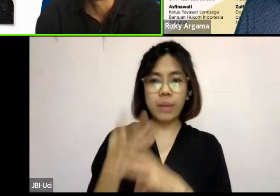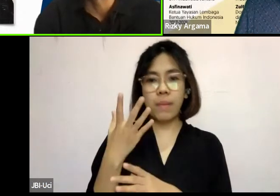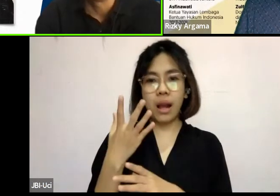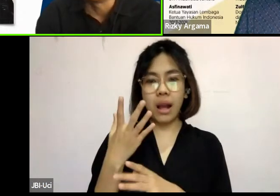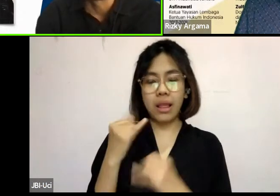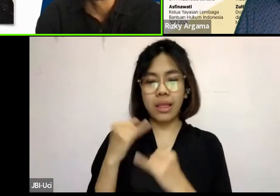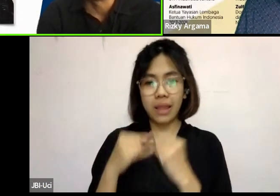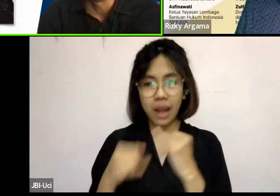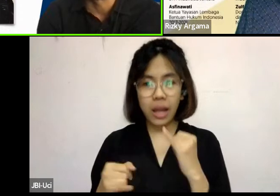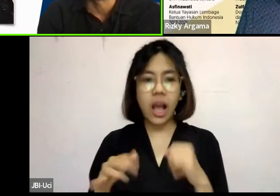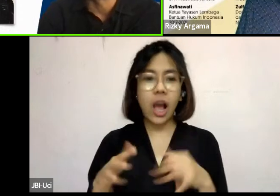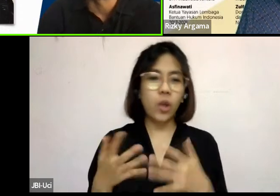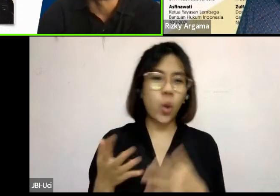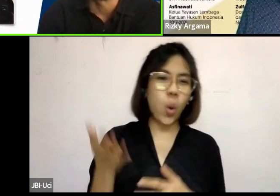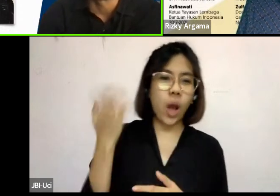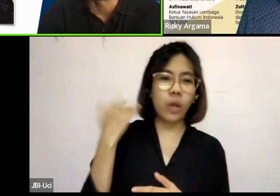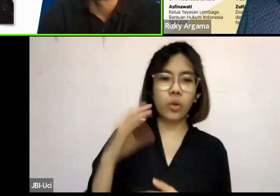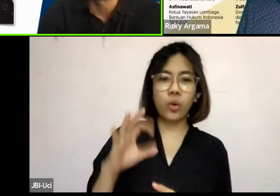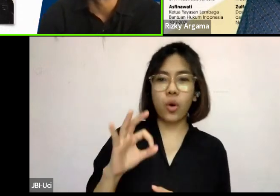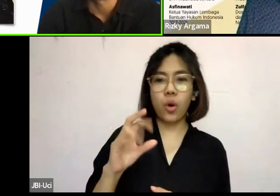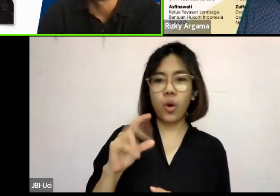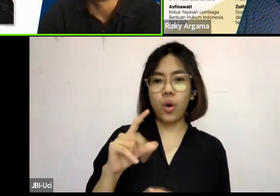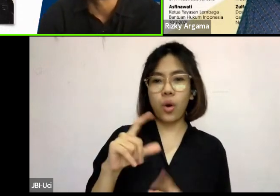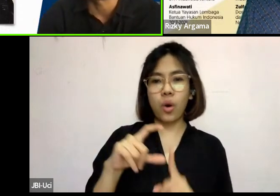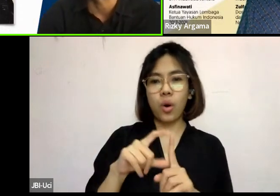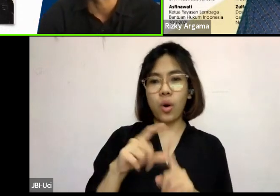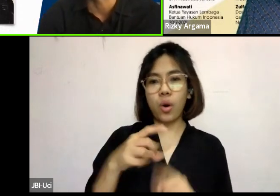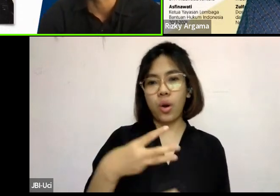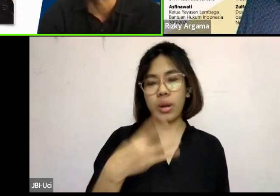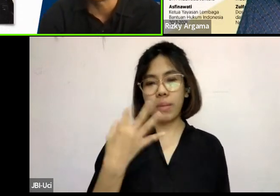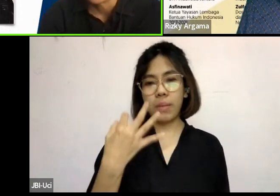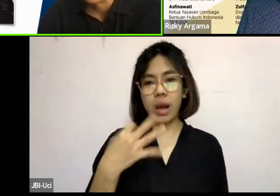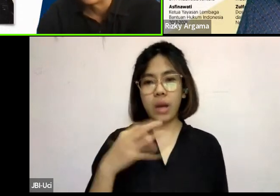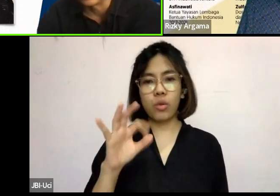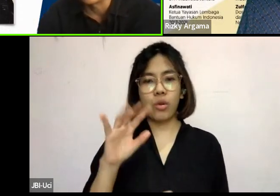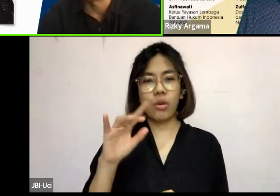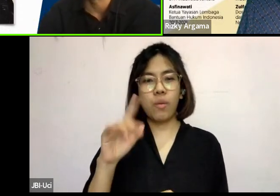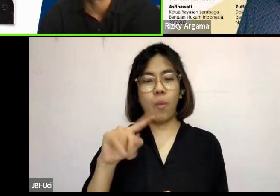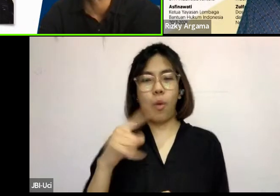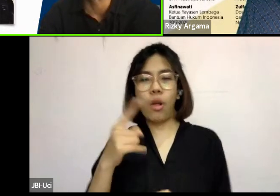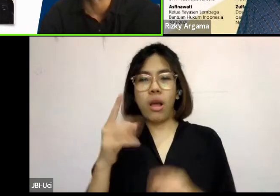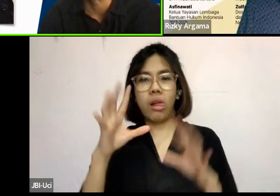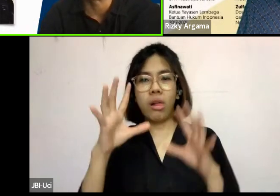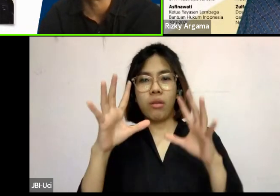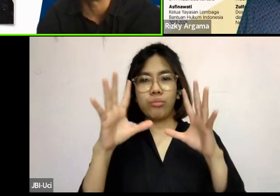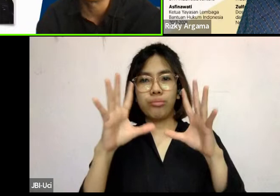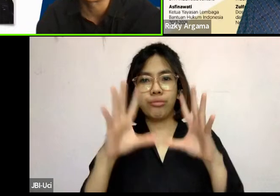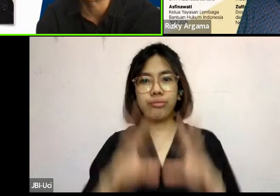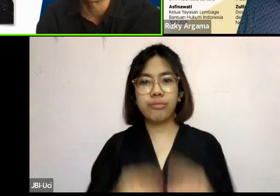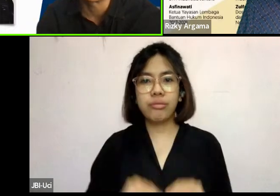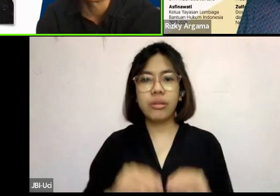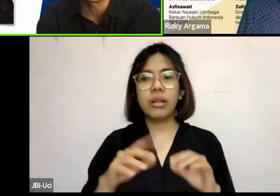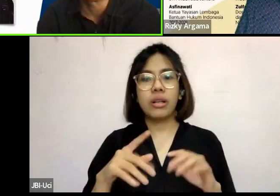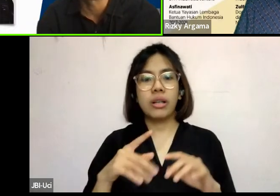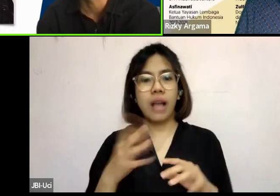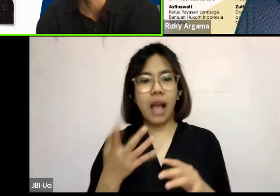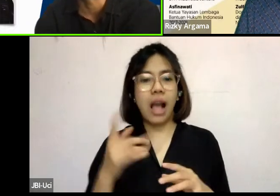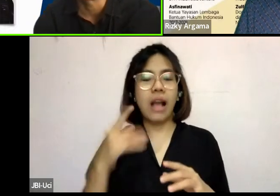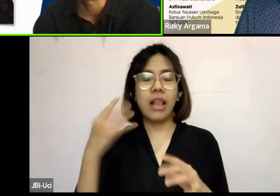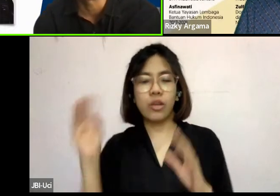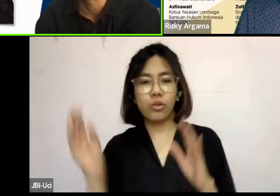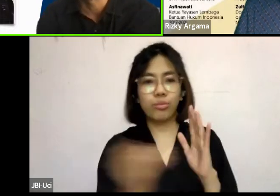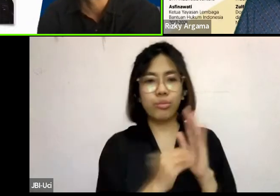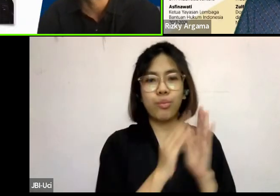menjelang Orde Baru runtuh ya menjadi cover runtuh fisik dasar dan kekuasaan jadi bahasan yang penting satu buku yang jadi penanda